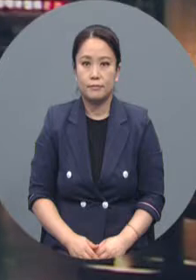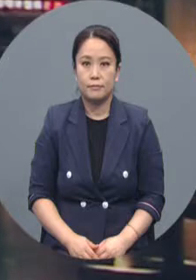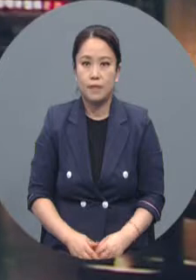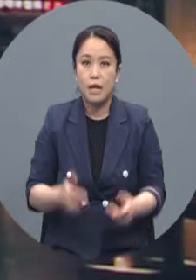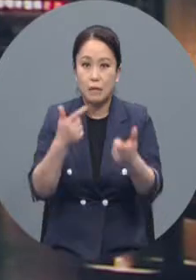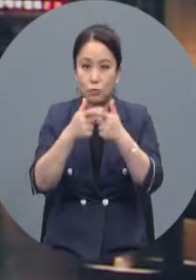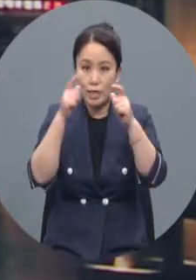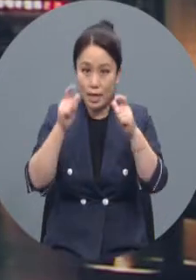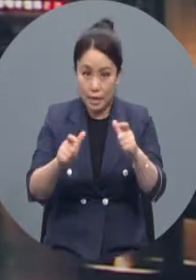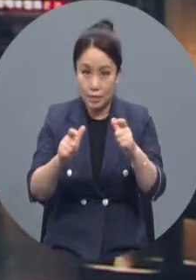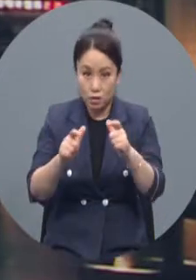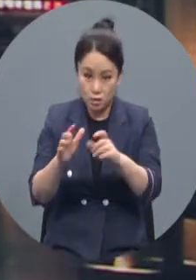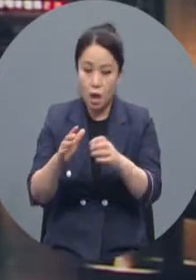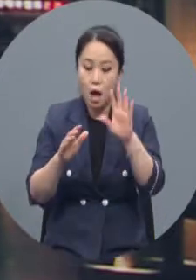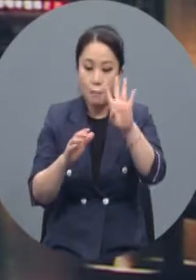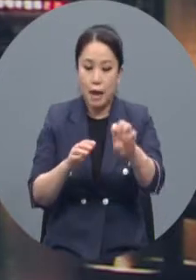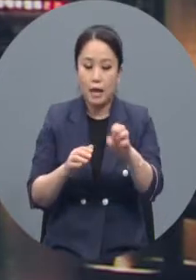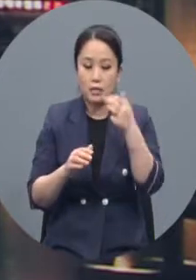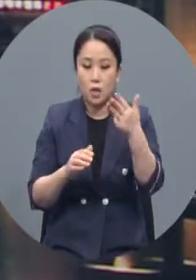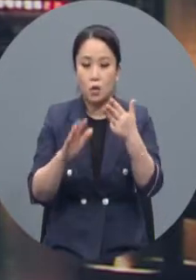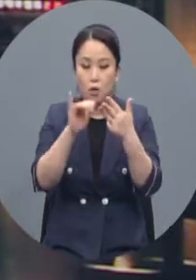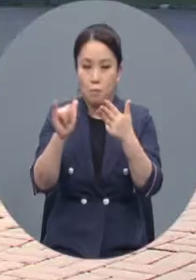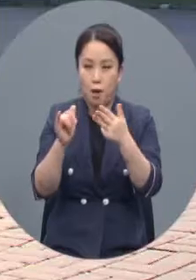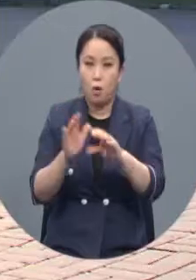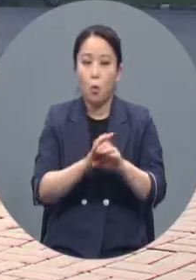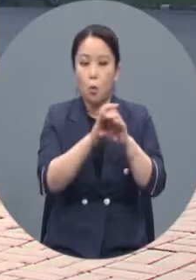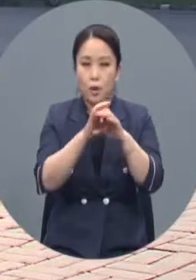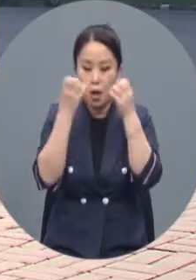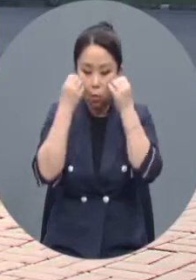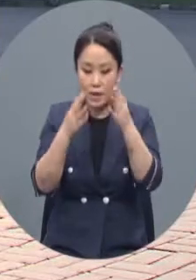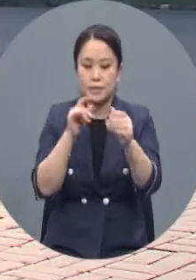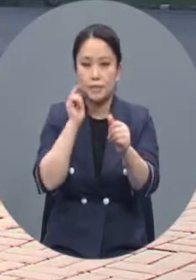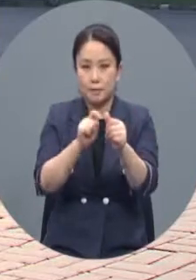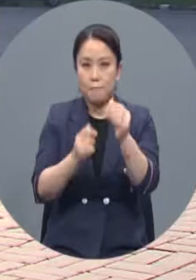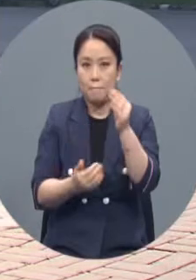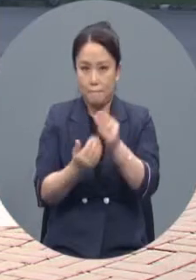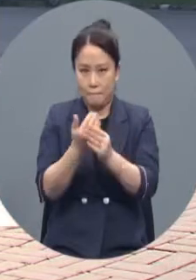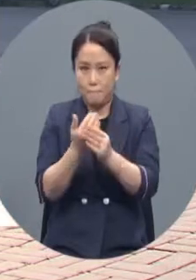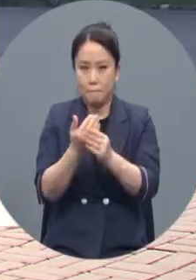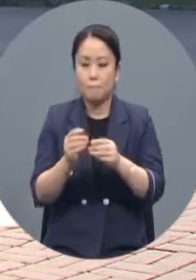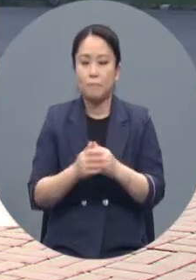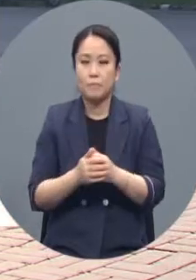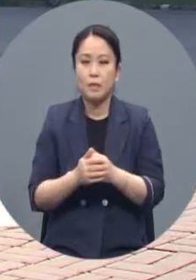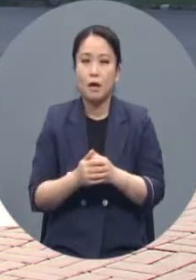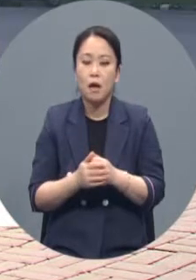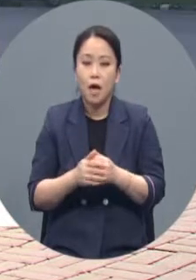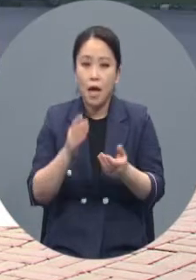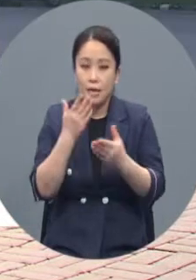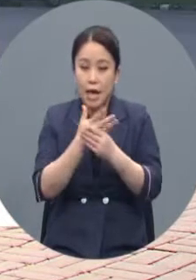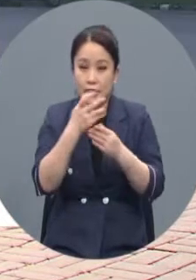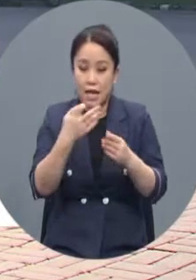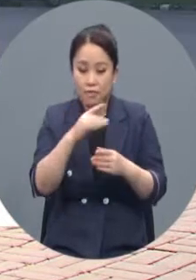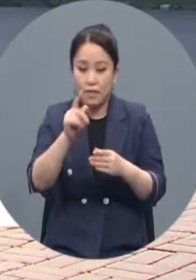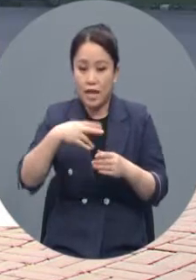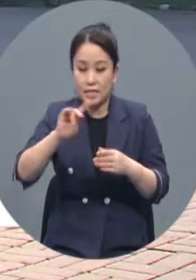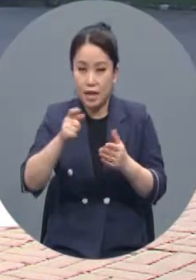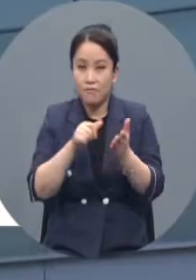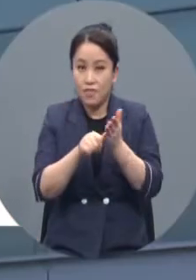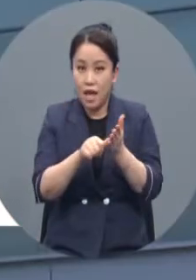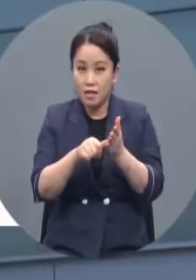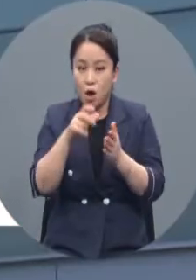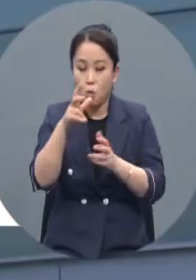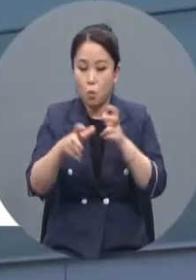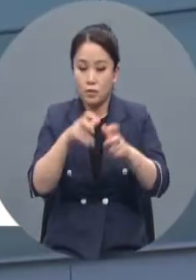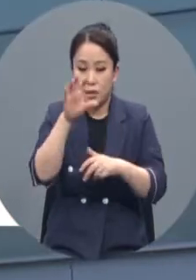부산에서는 하루 사이 48명이 코론 알고 신규 확진 판정을 받았습니다 양산의 넥센타이어 공장에서